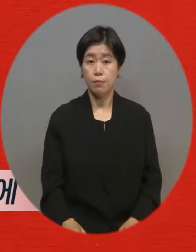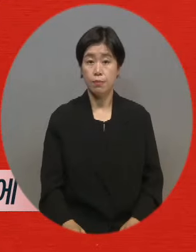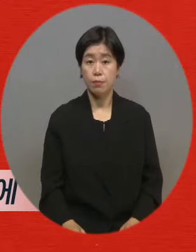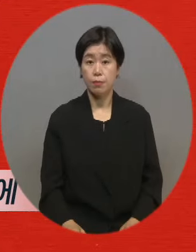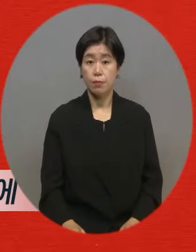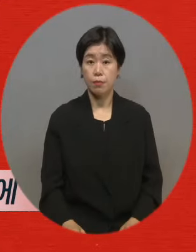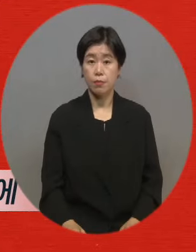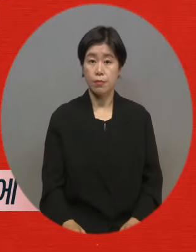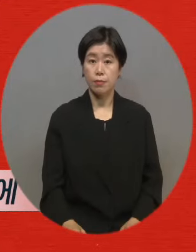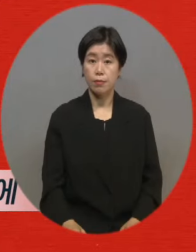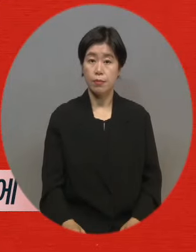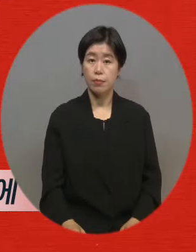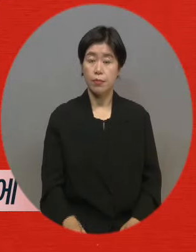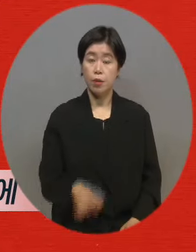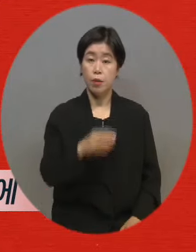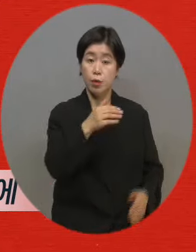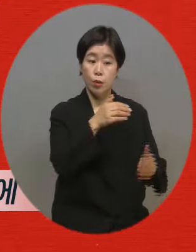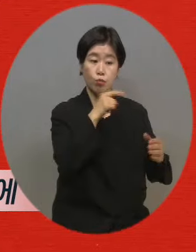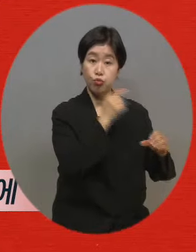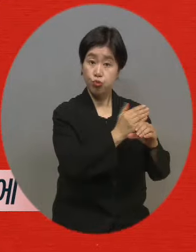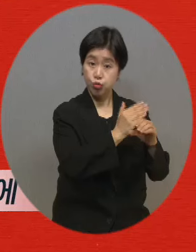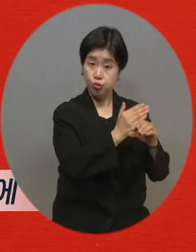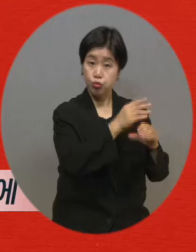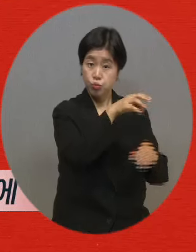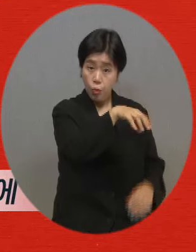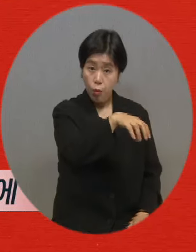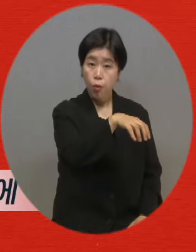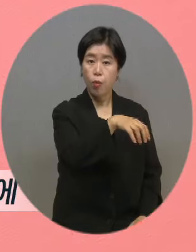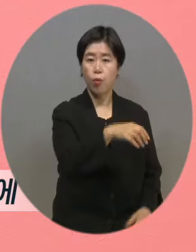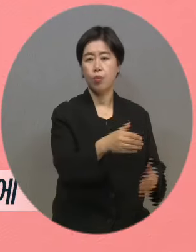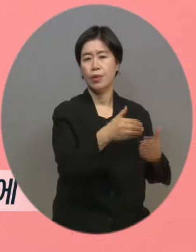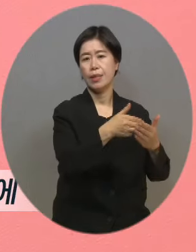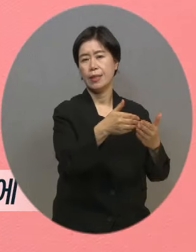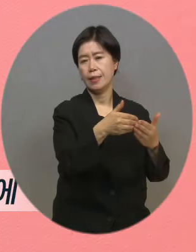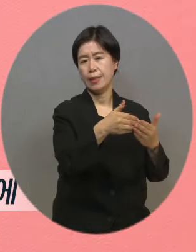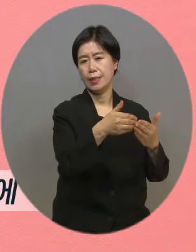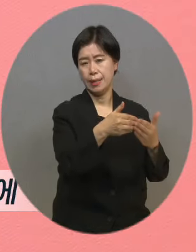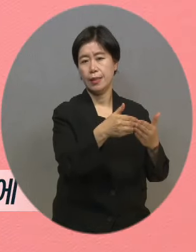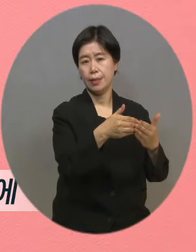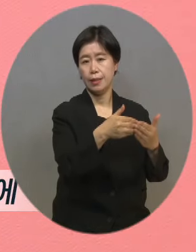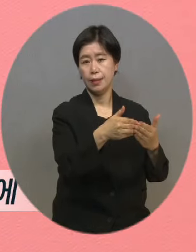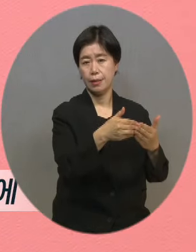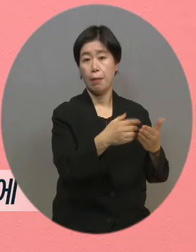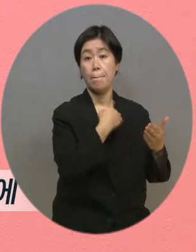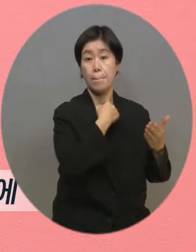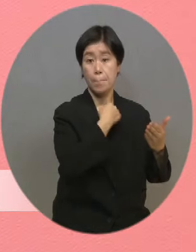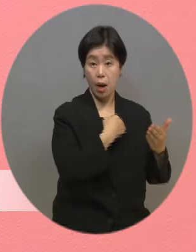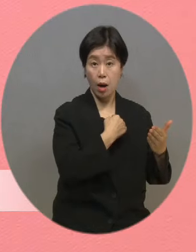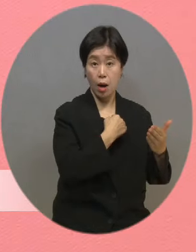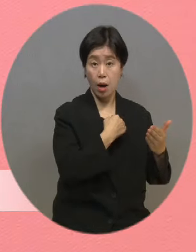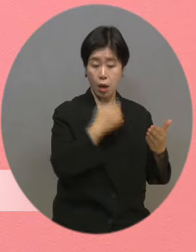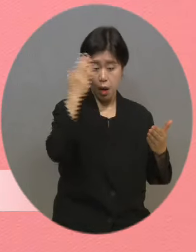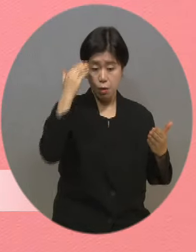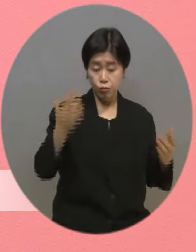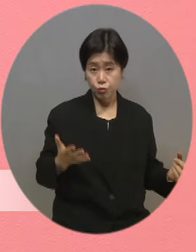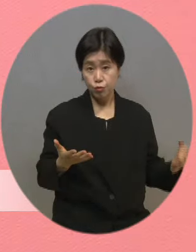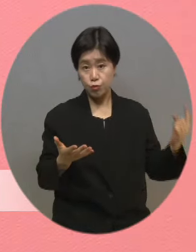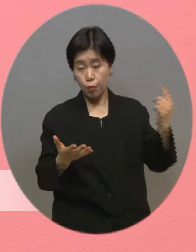북한에서 선전화를 그렸었던 프로파간다의 작품 스타일에 그리고 한국에 온 다음에